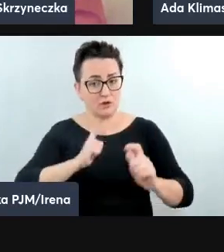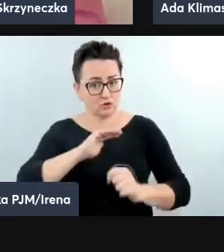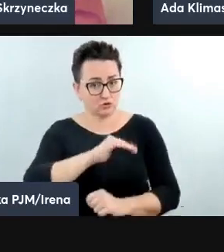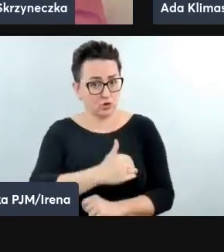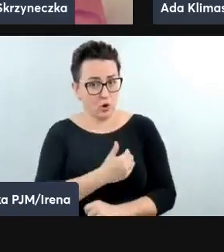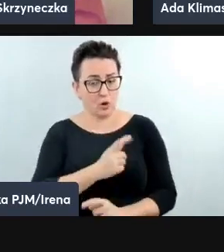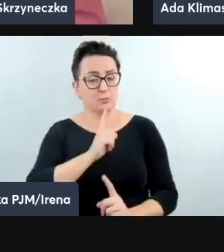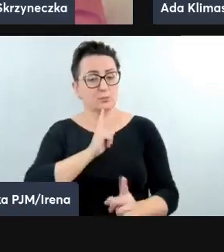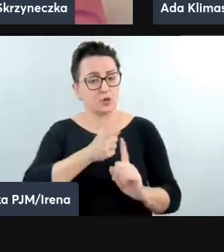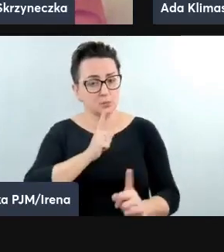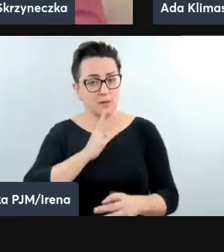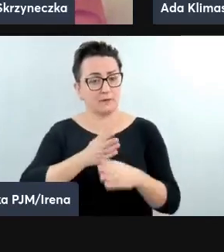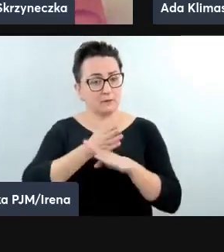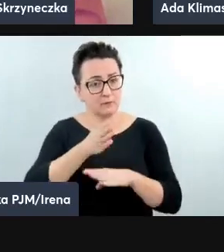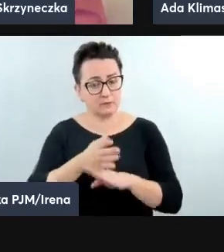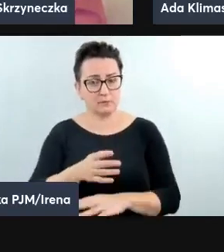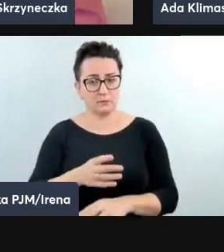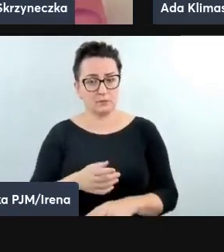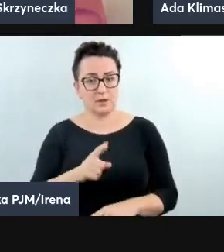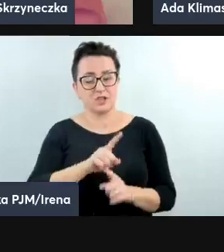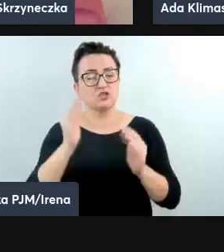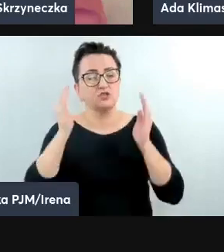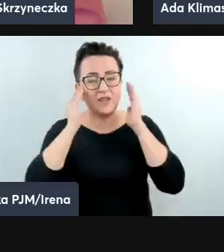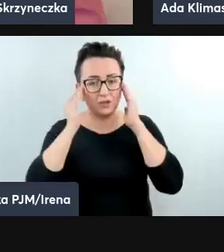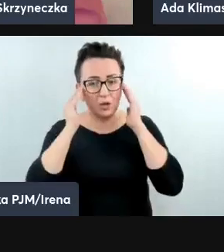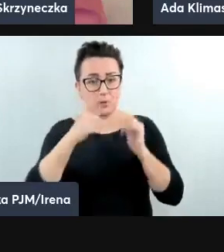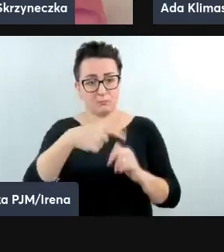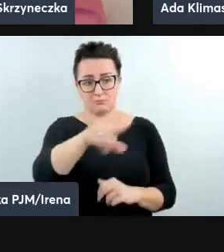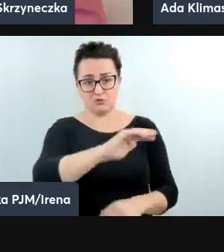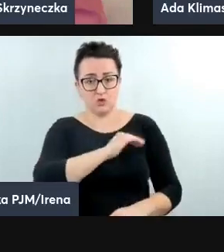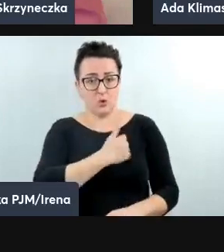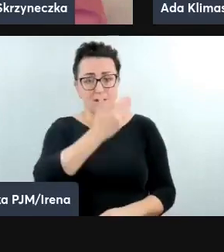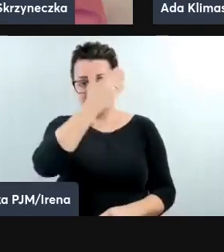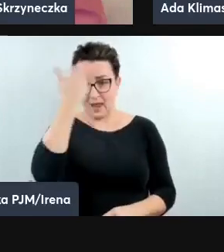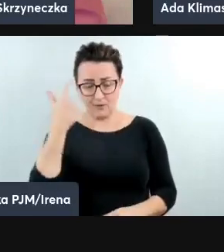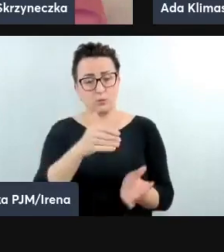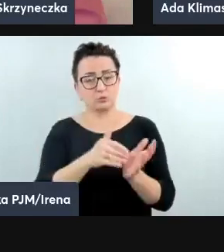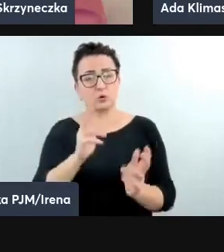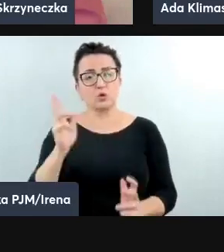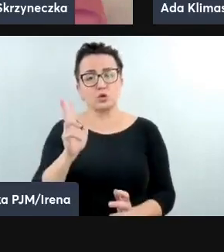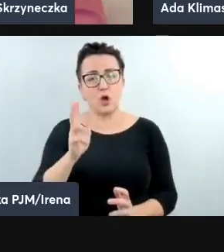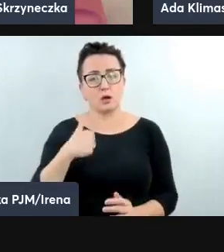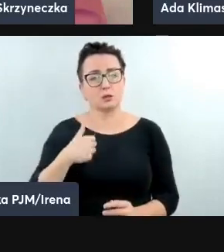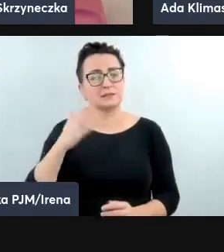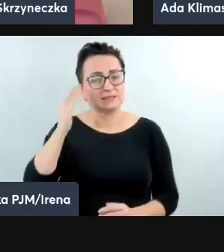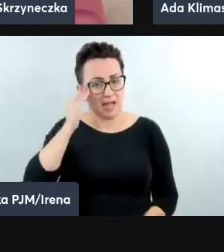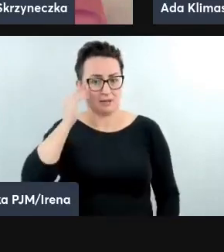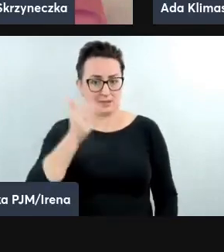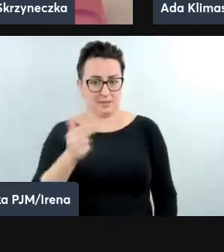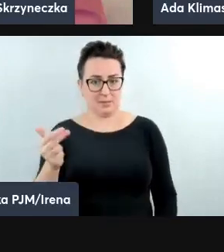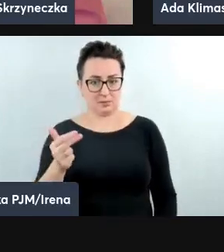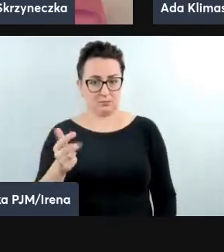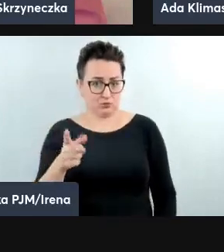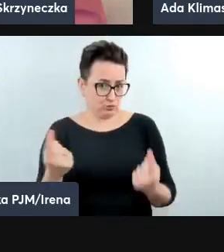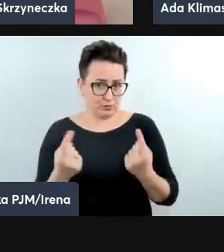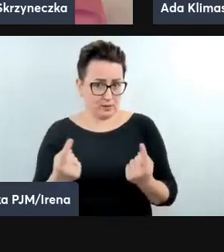nie potrafimy, potrzebujemy kogoś, kto się na tym zna. I super. I też coraz częściej są jakieś potrzeby szkoleń,